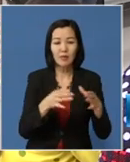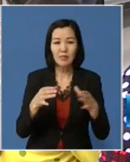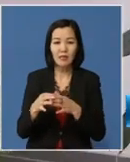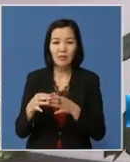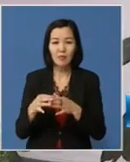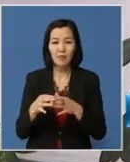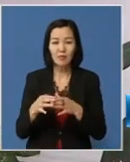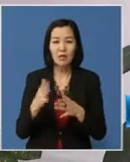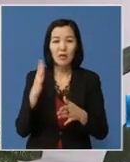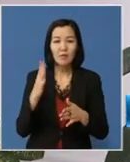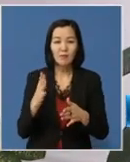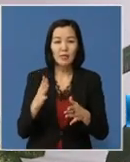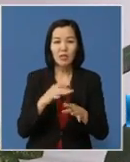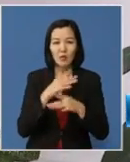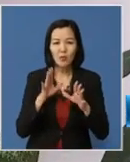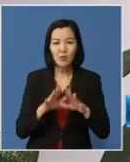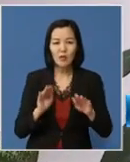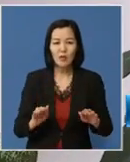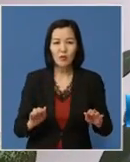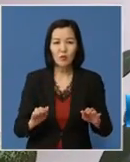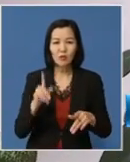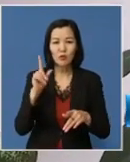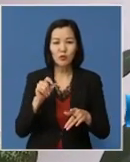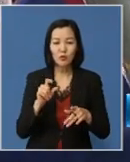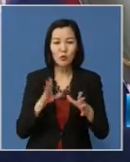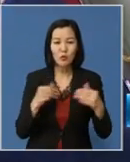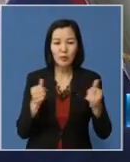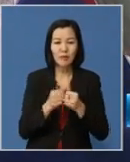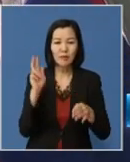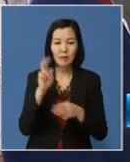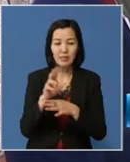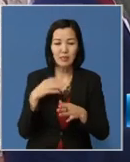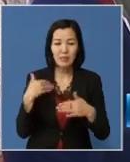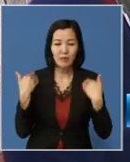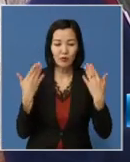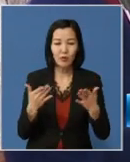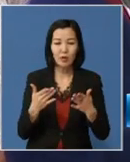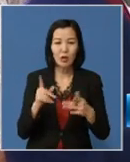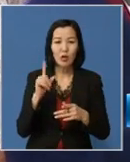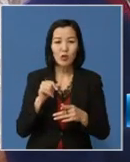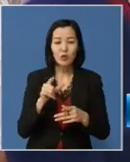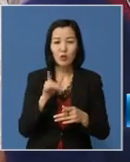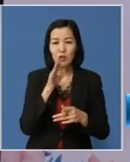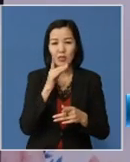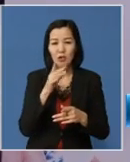қызметкерлері 5 және одан да көп баласы бар 100 отбасын қуантты. Аймақ бойынша ғасыр жасаған 53 асыл әжені